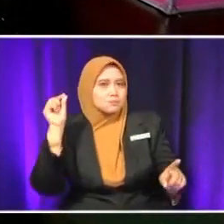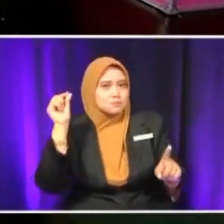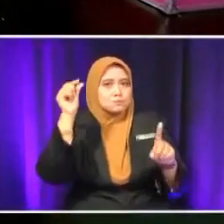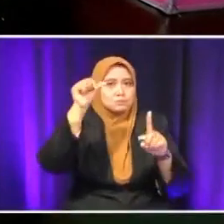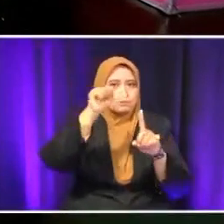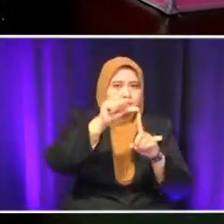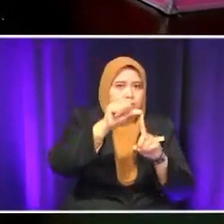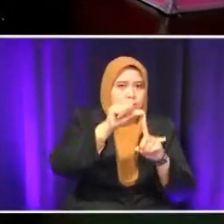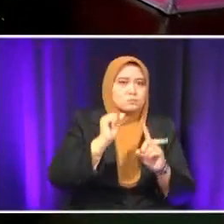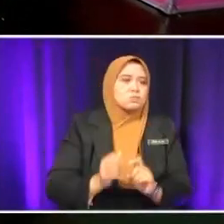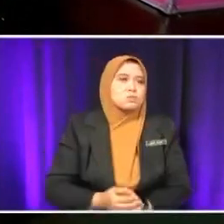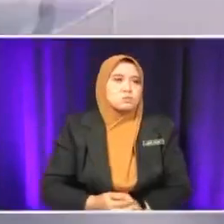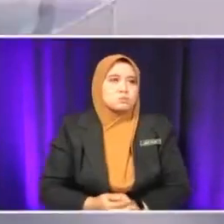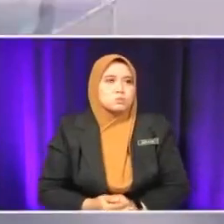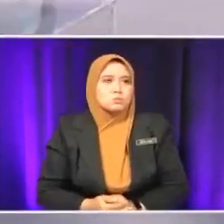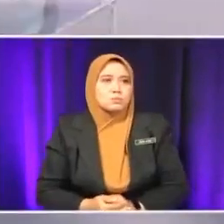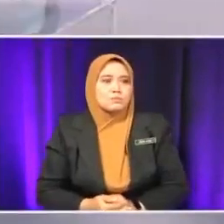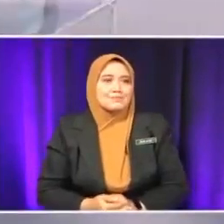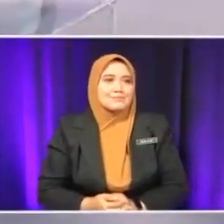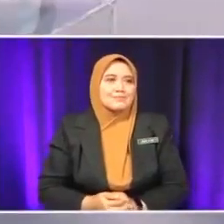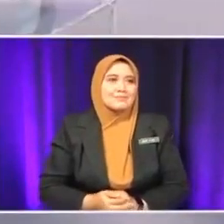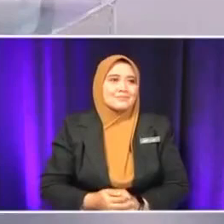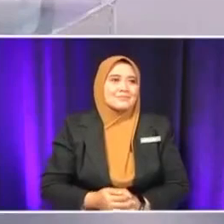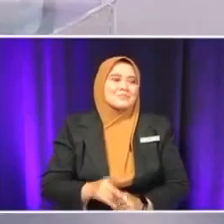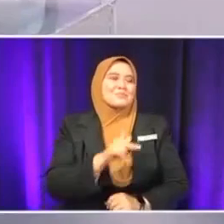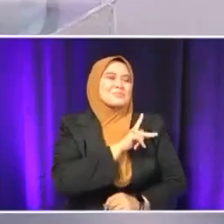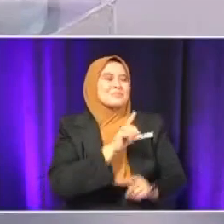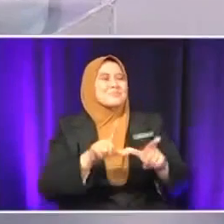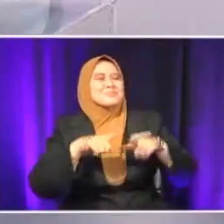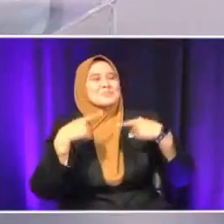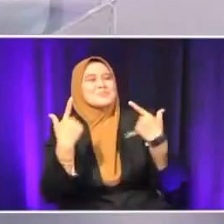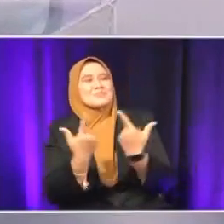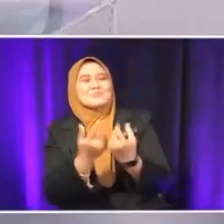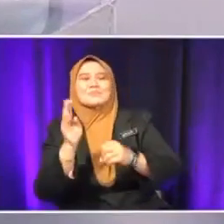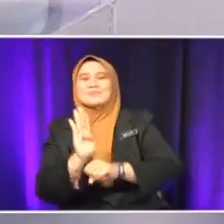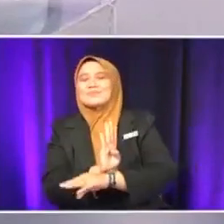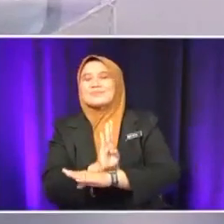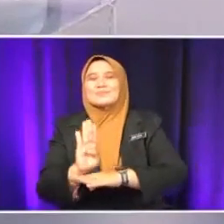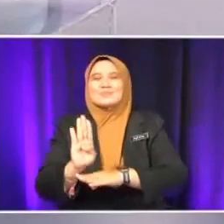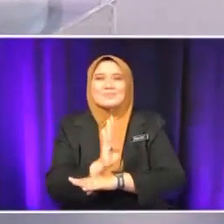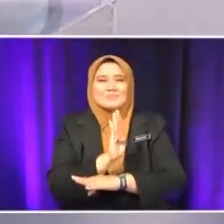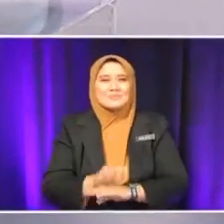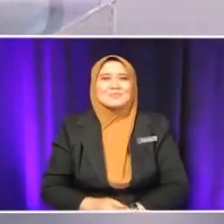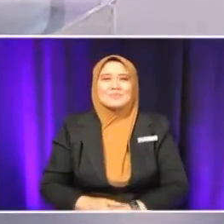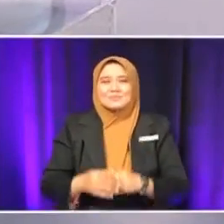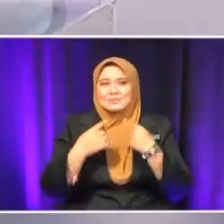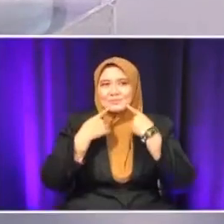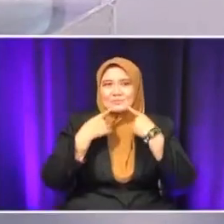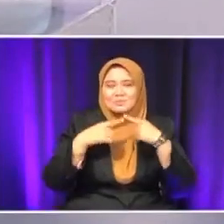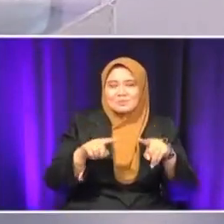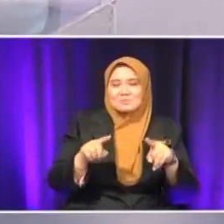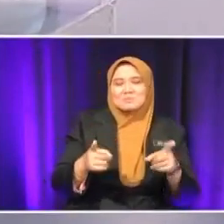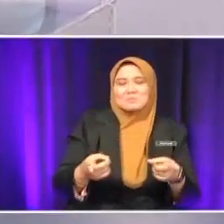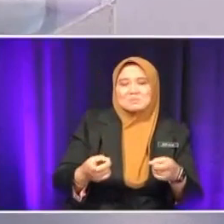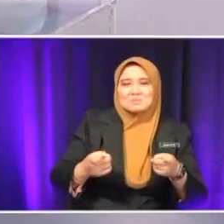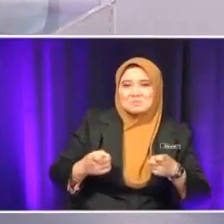Ayu. Okey. Dapat satu. Ketua kelas kita hari ni sibuk sebab jawapan cepat. Betul. Okey. Cikgu nak lagi soalan boleh tak? Kita boleh. Bagi peluang